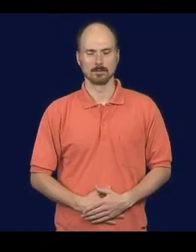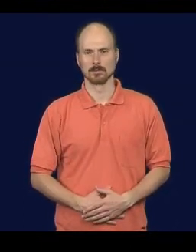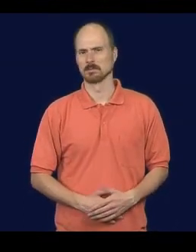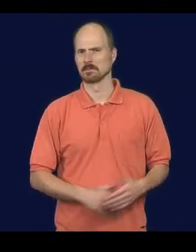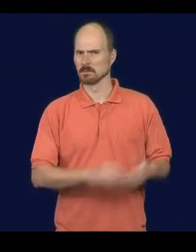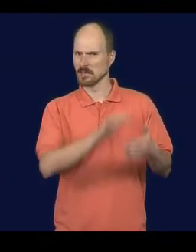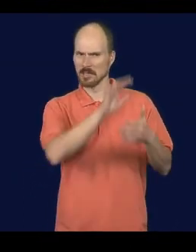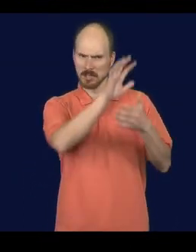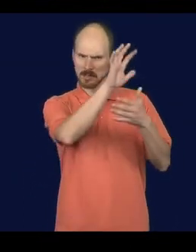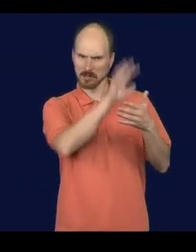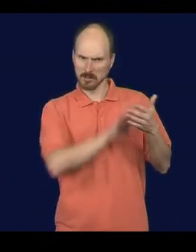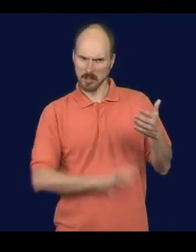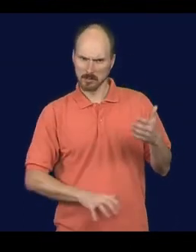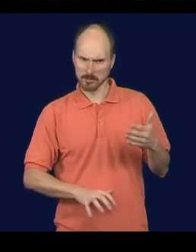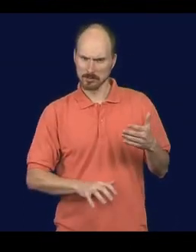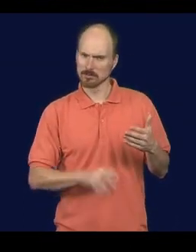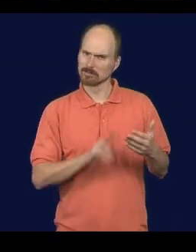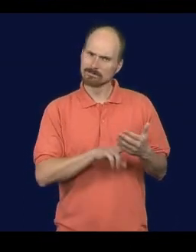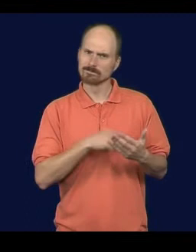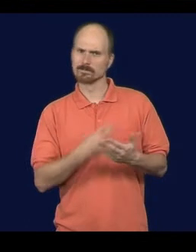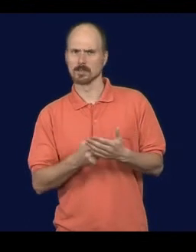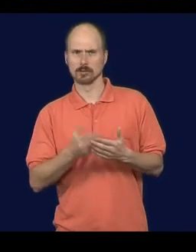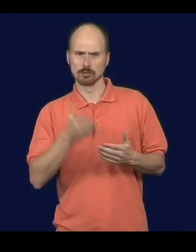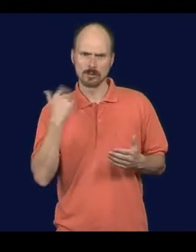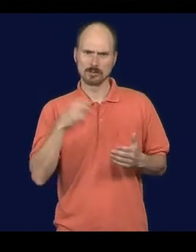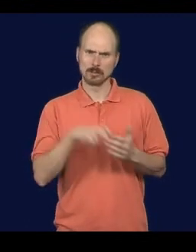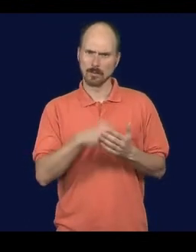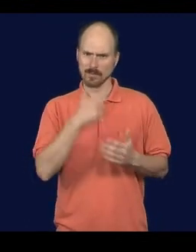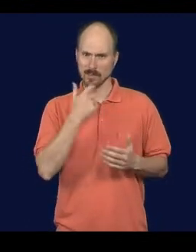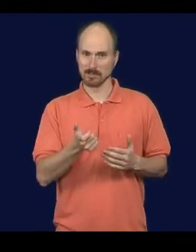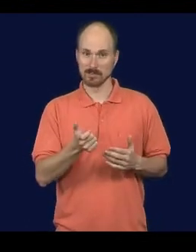Ptáme se třeba, jak bude zítra. Jak bude zítra?